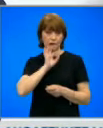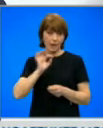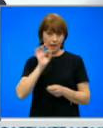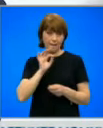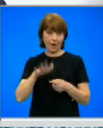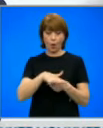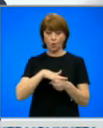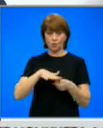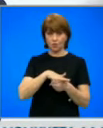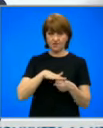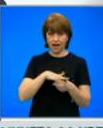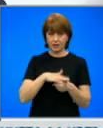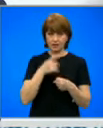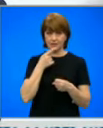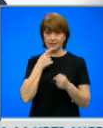имунитета.